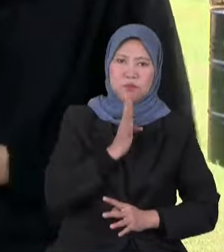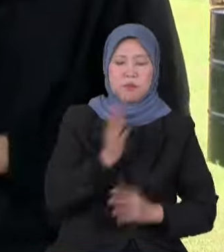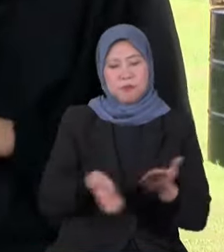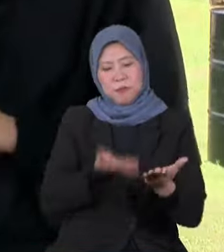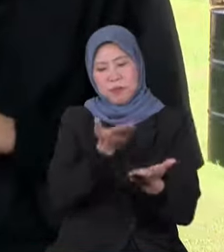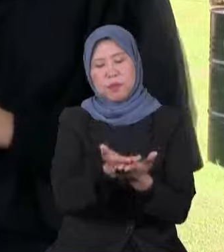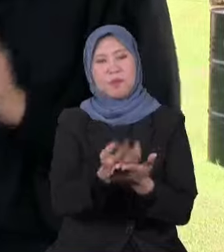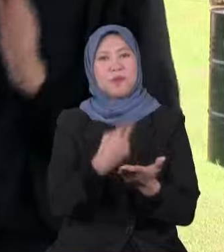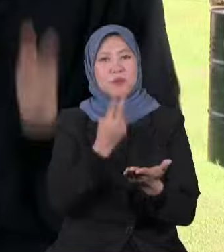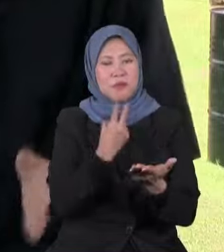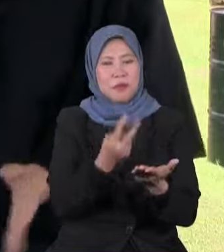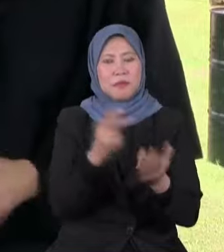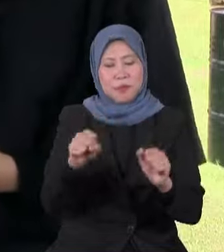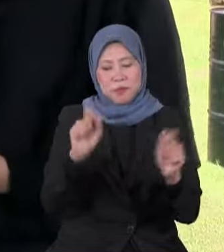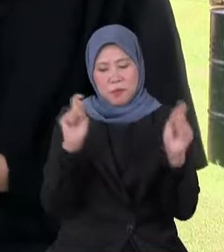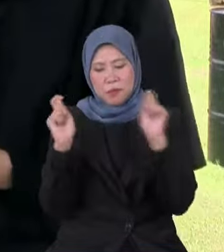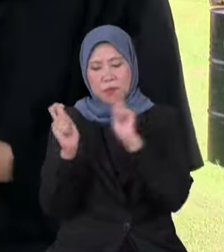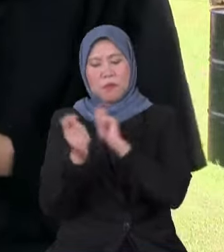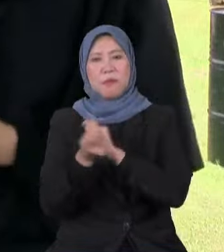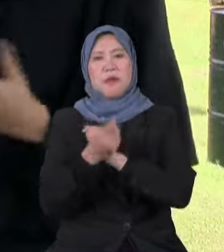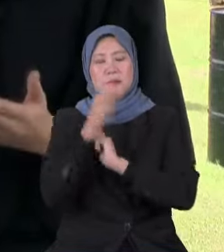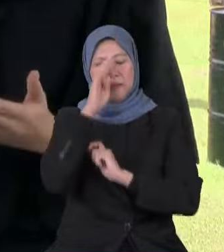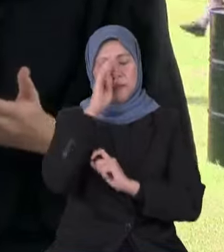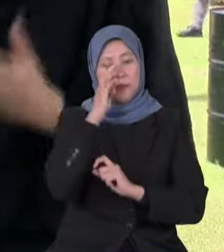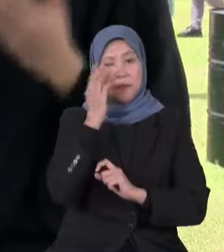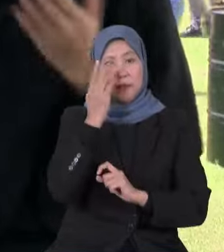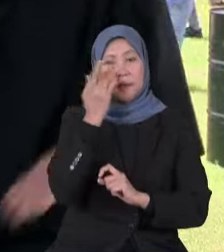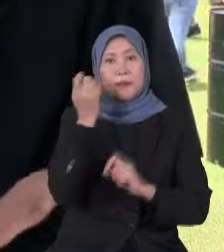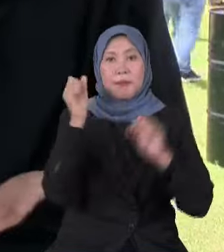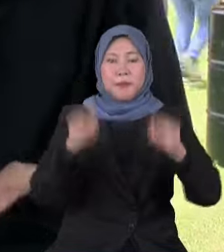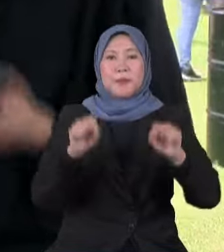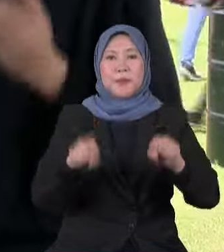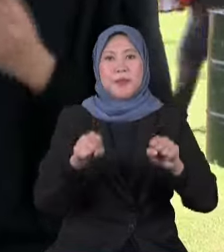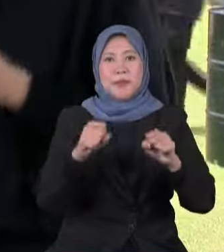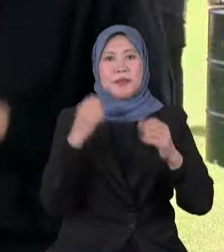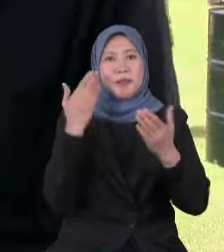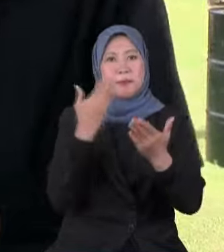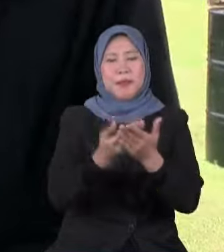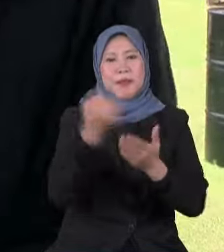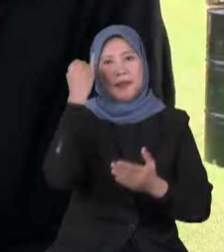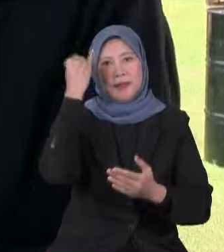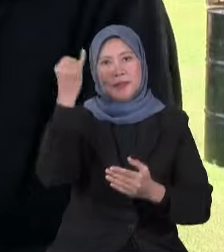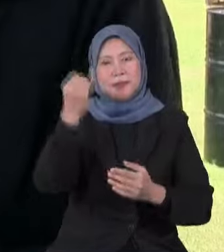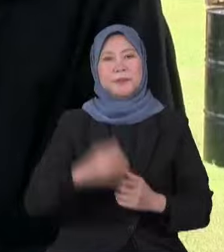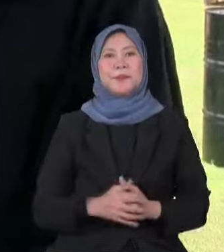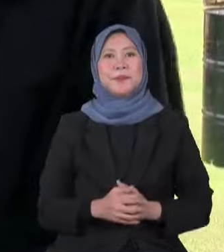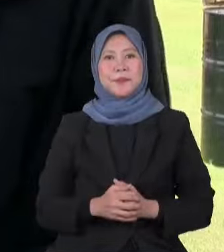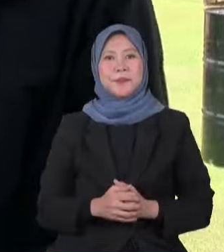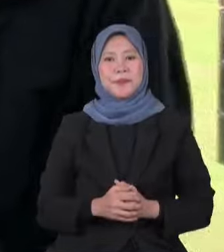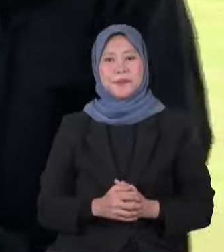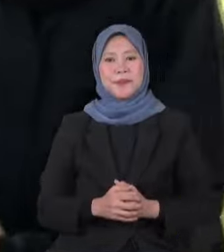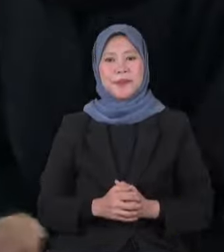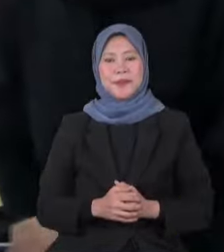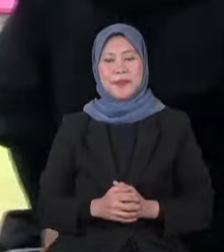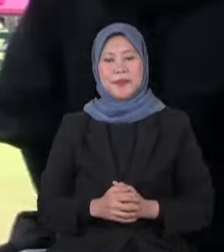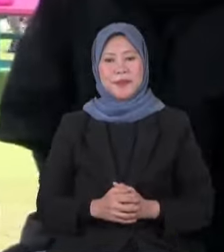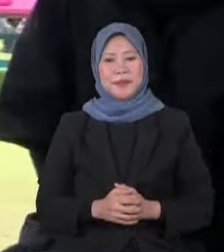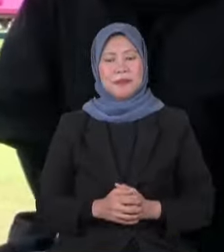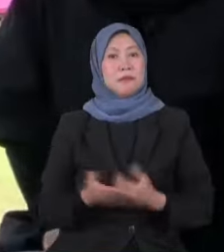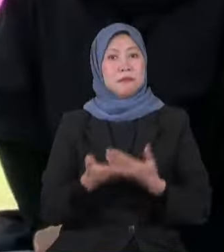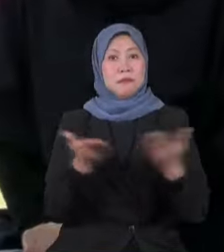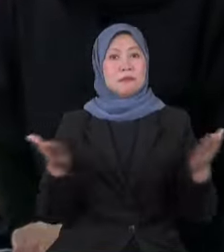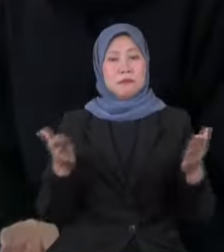berani buat perubahan, yang berani sampaikan idea. Baik. Kalau boleh Izzy, kita wawarkan kepada